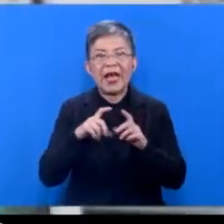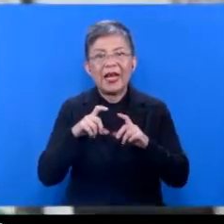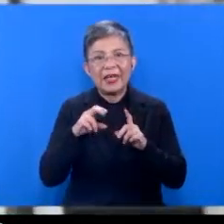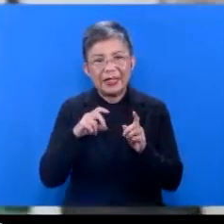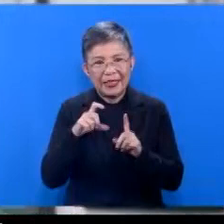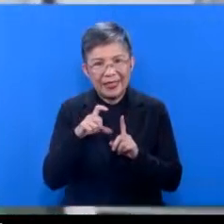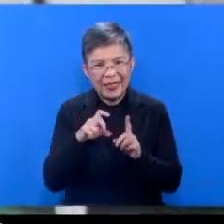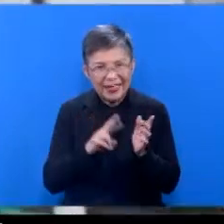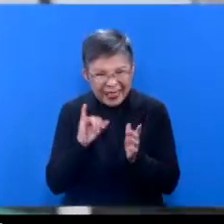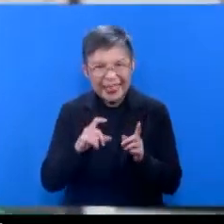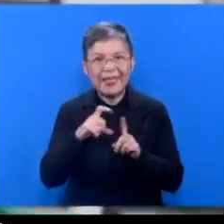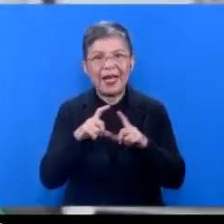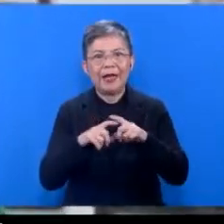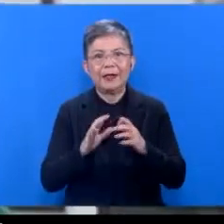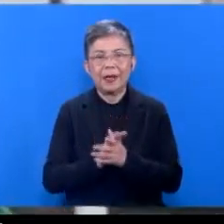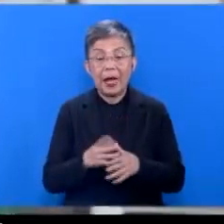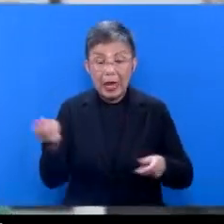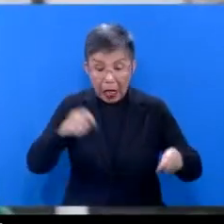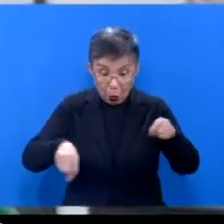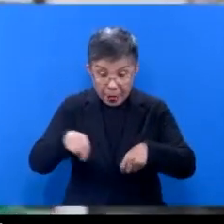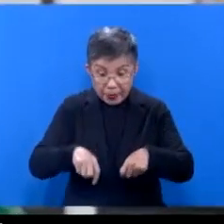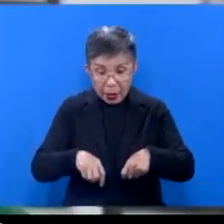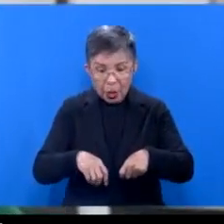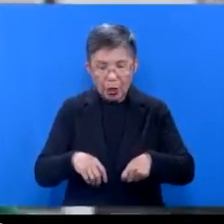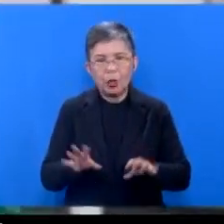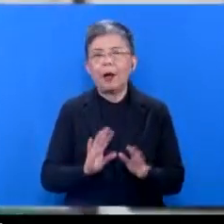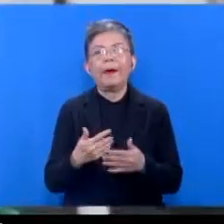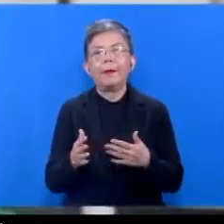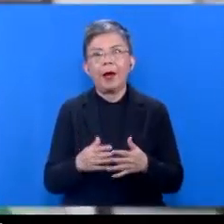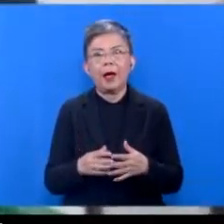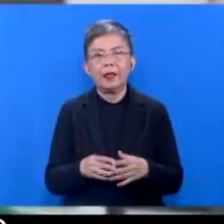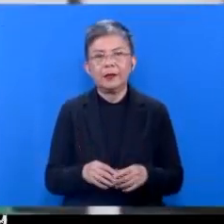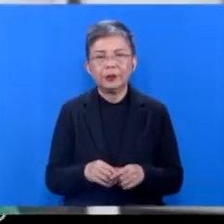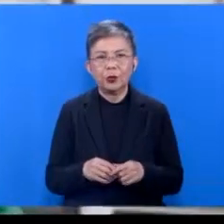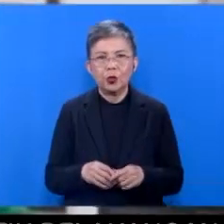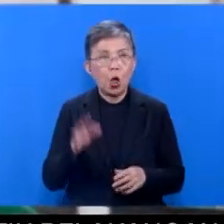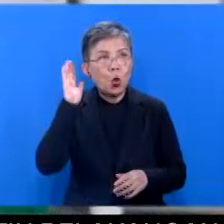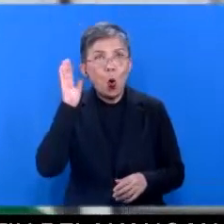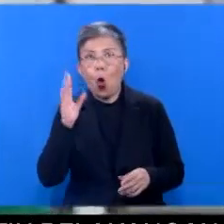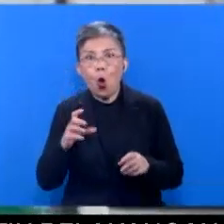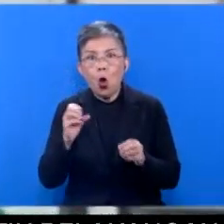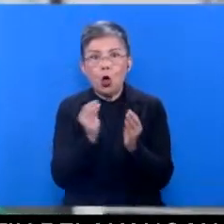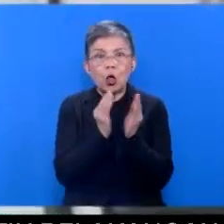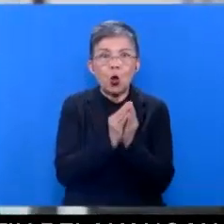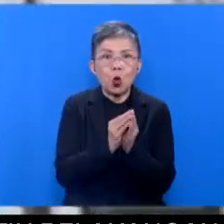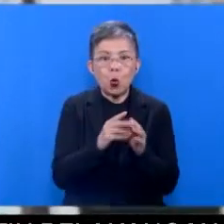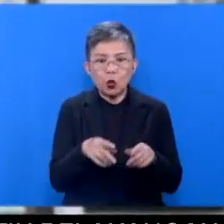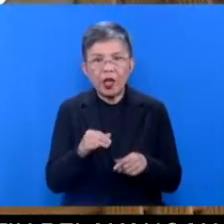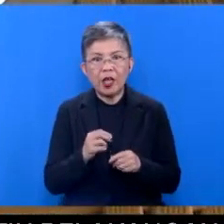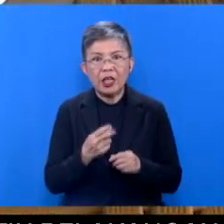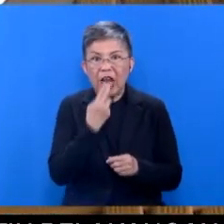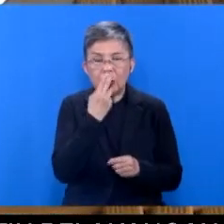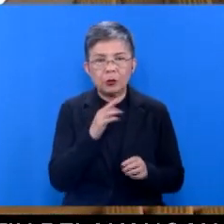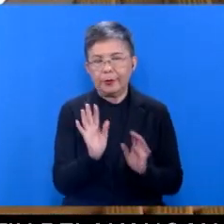kluwek juga pasti kita masukin dalam bentuk masakan. Jadi Anda nggak usah khawatir dengan omongan-omongan di luar sana bahwa itu mengandung sianida dan